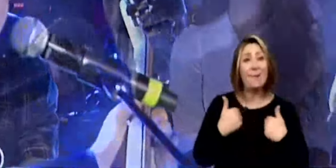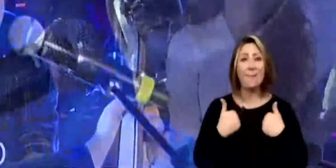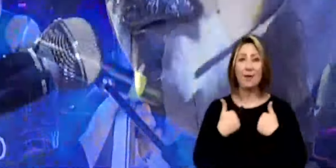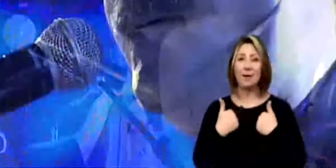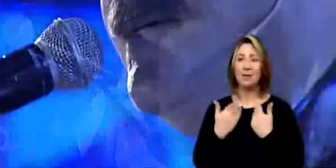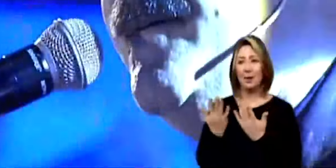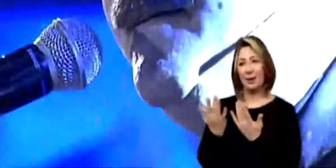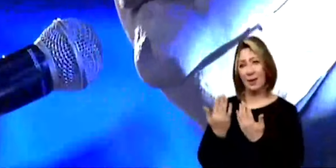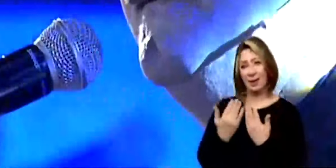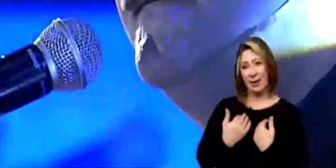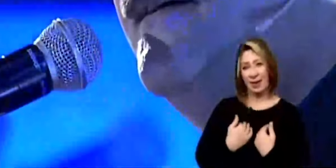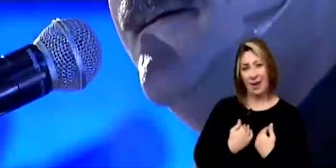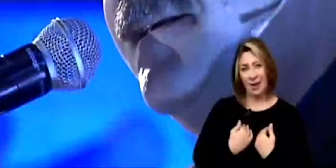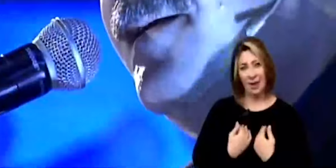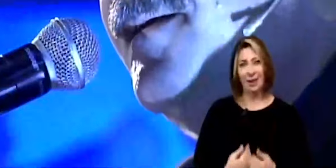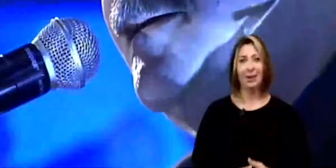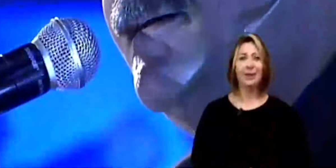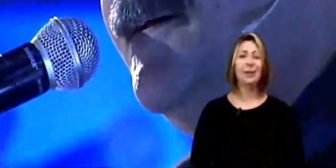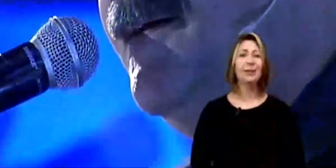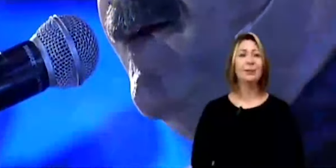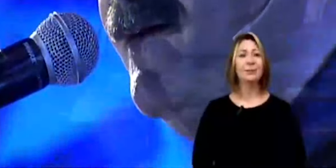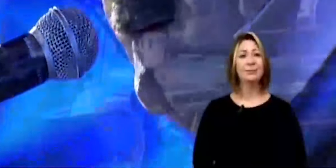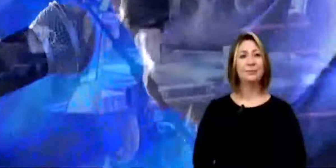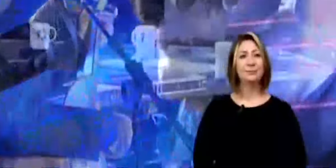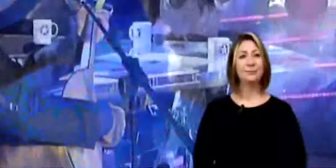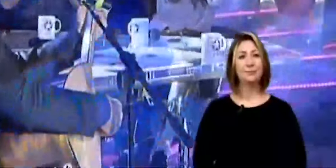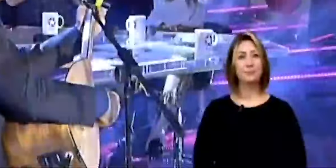yine bana